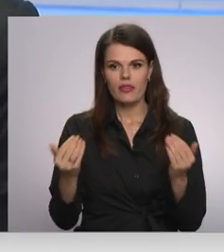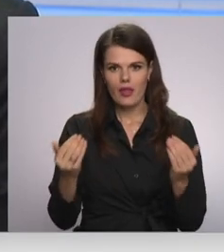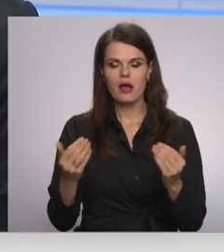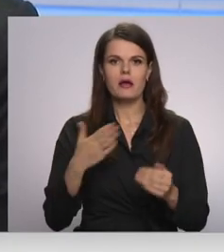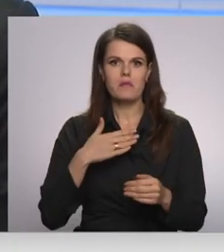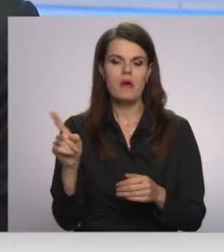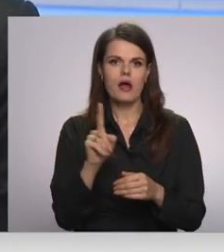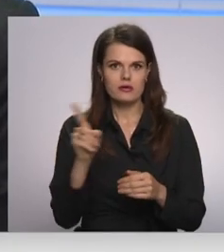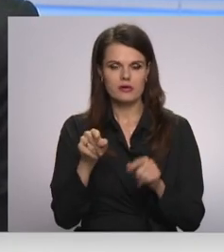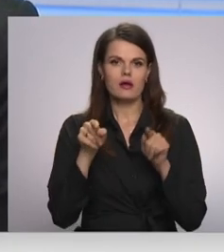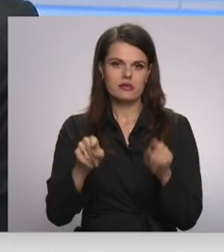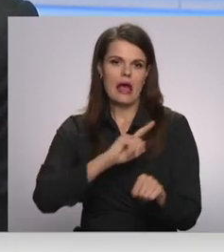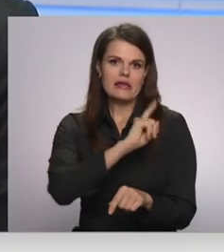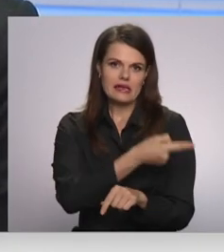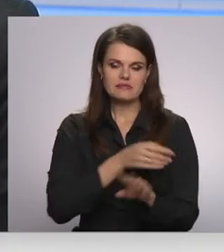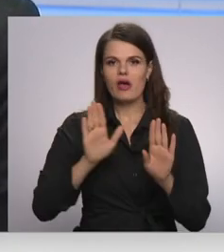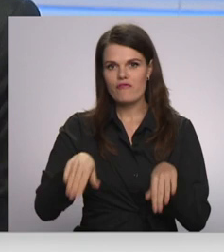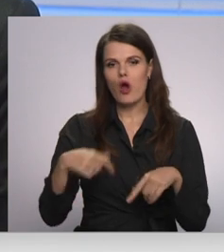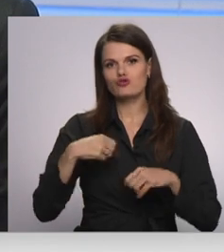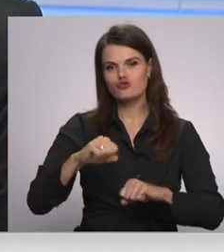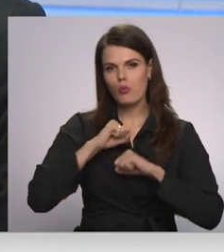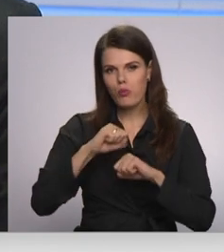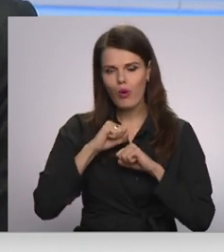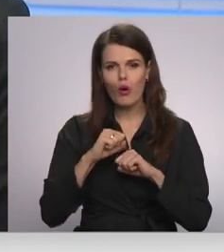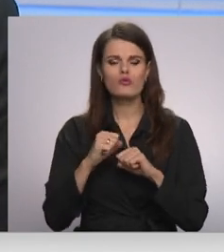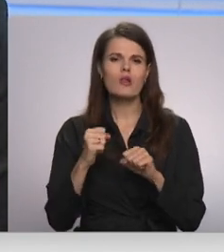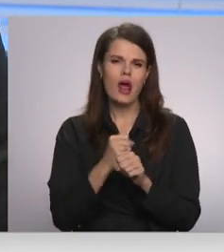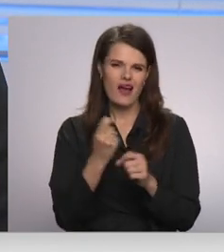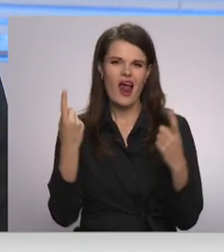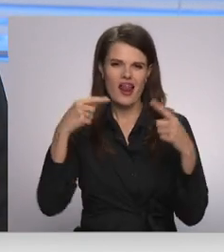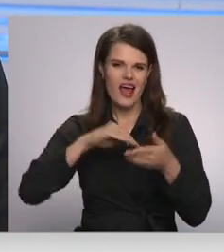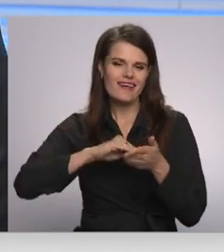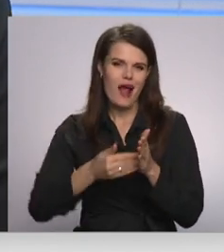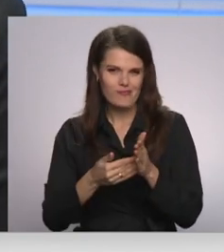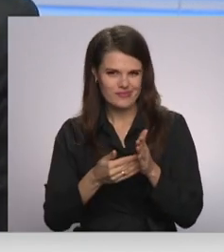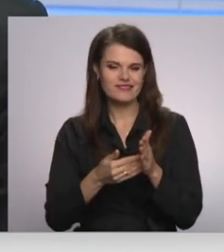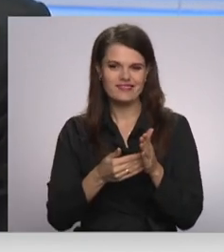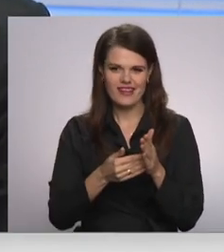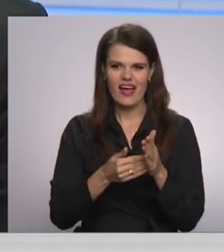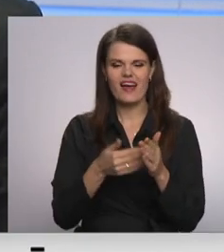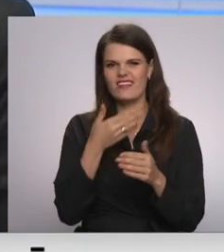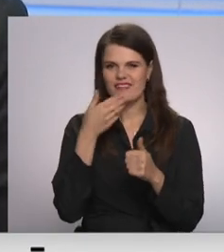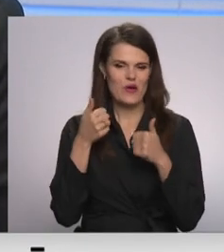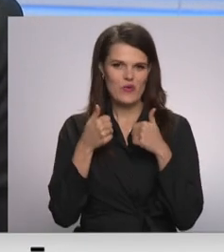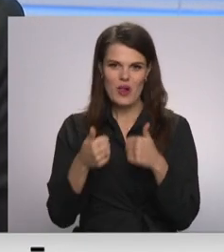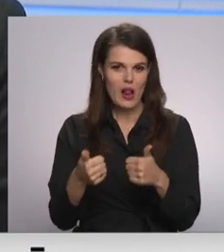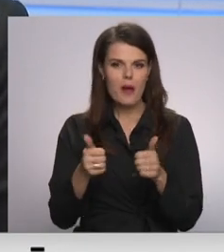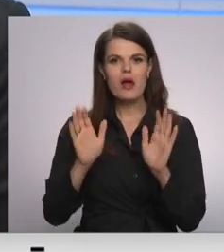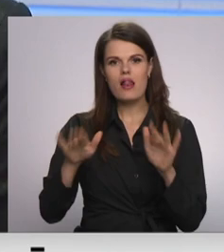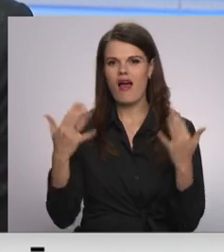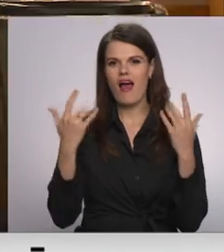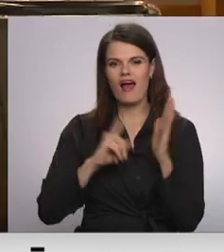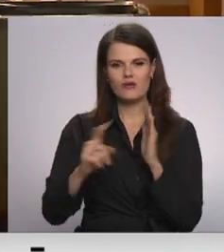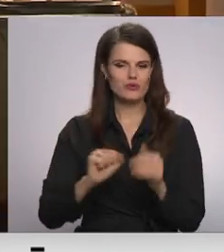es varu sportot. Tā, šobrīd gan tie laika apstākļi varbūt nav īsti veiksmīgi, lai ietu ārā